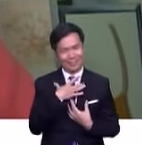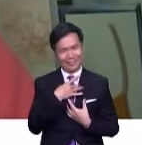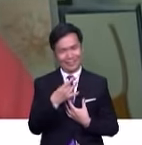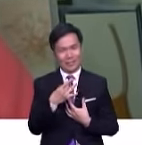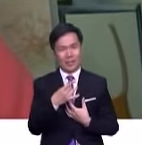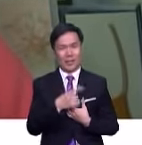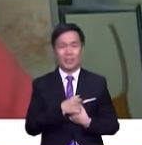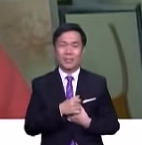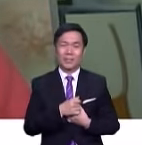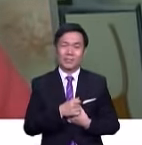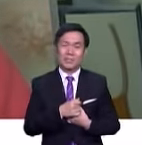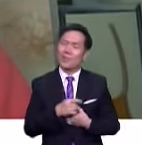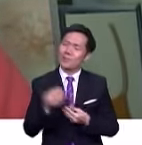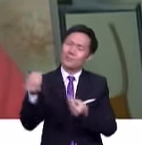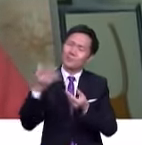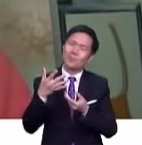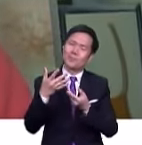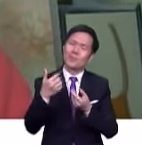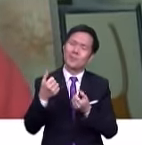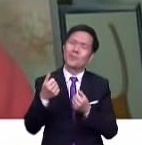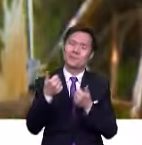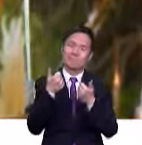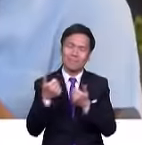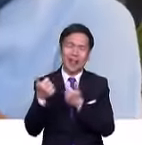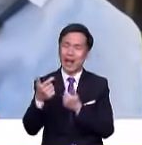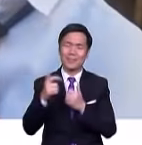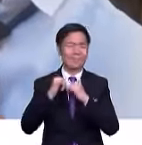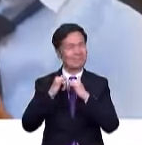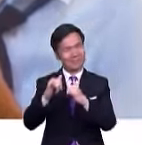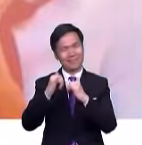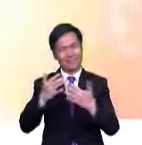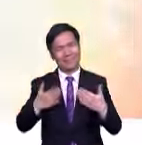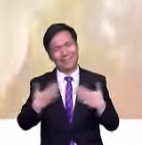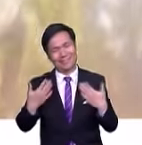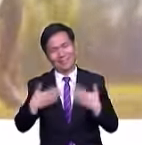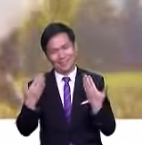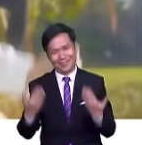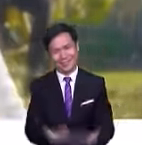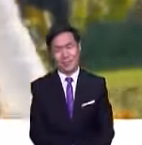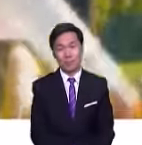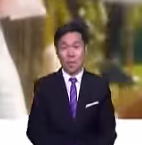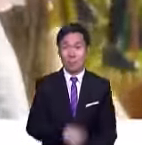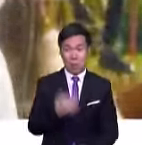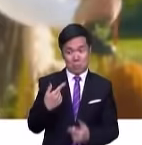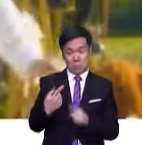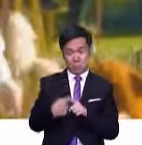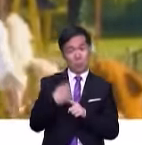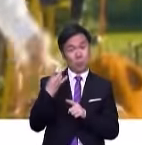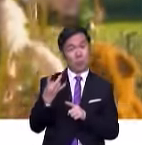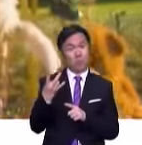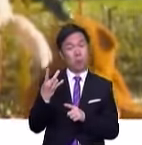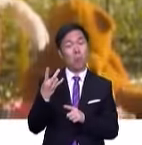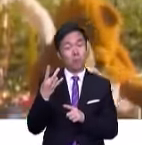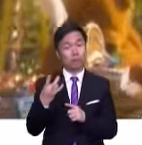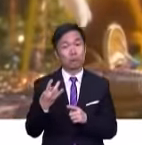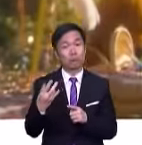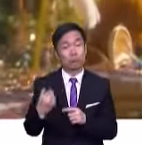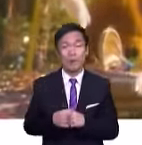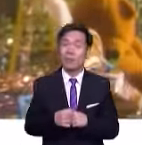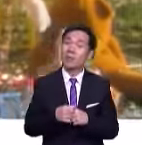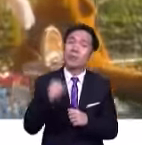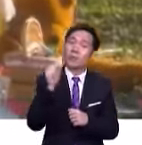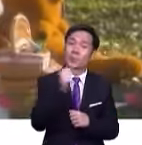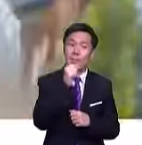dengar sampai berkali-kali, kita pun turut happy macam diorang juga. Meski baru 7 bulan menggantung langkah dalam industri